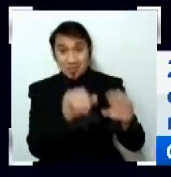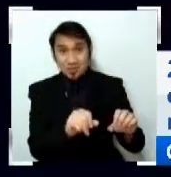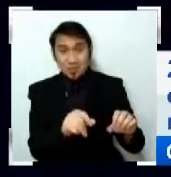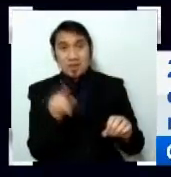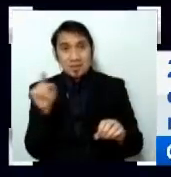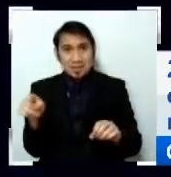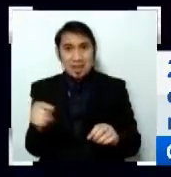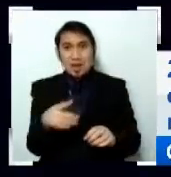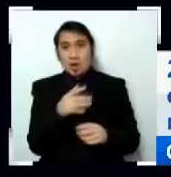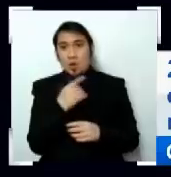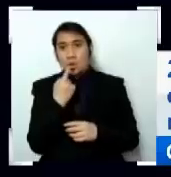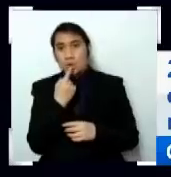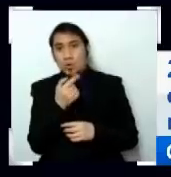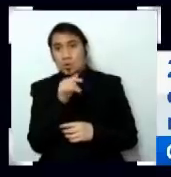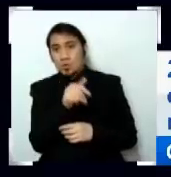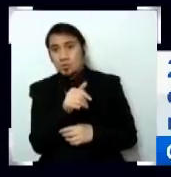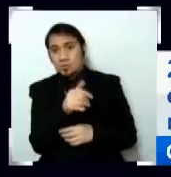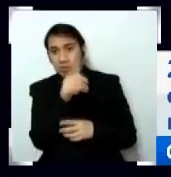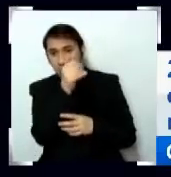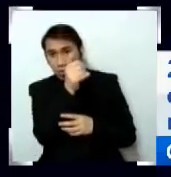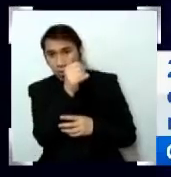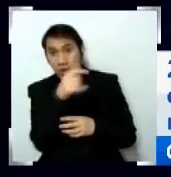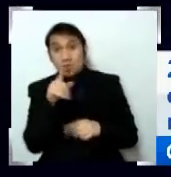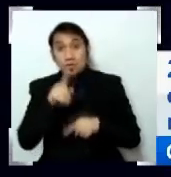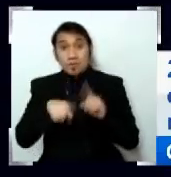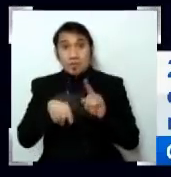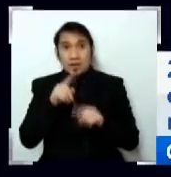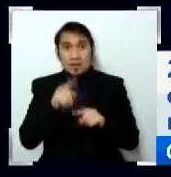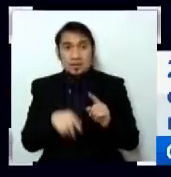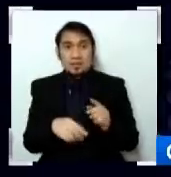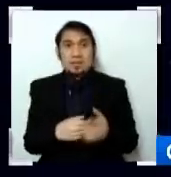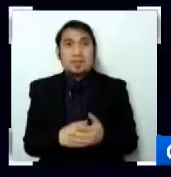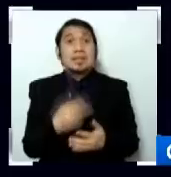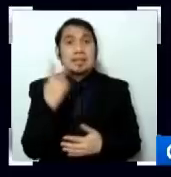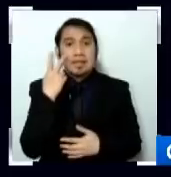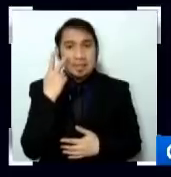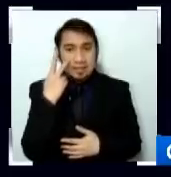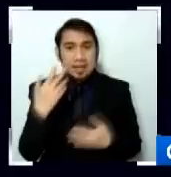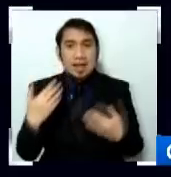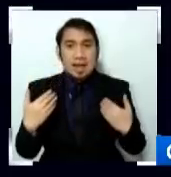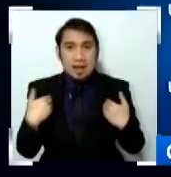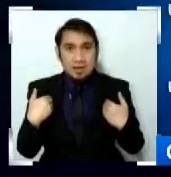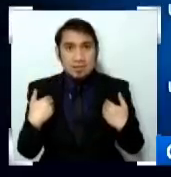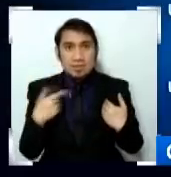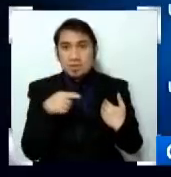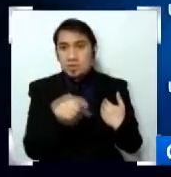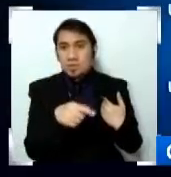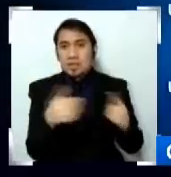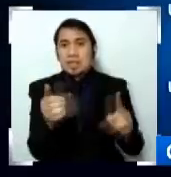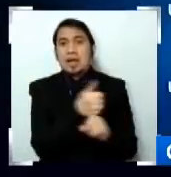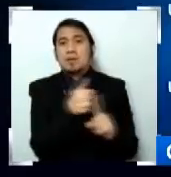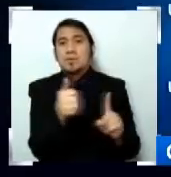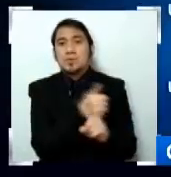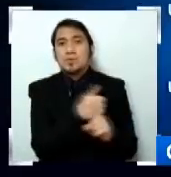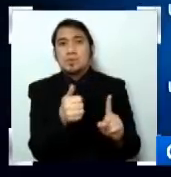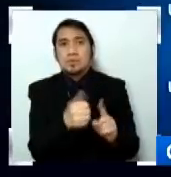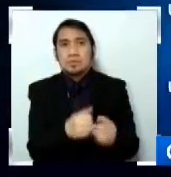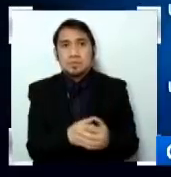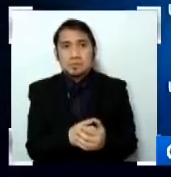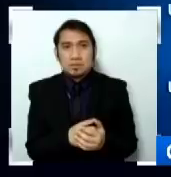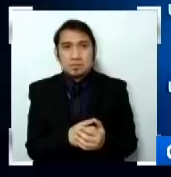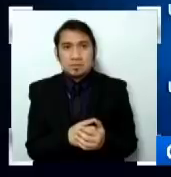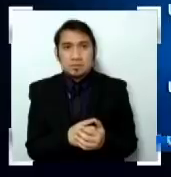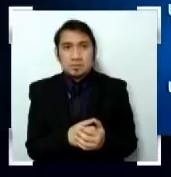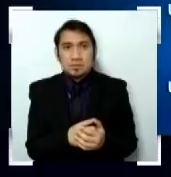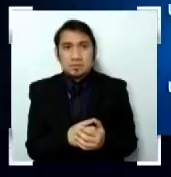na nagkataong naparaan sa lugar. Dito makikita na mas tila kinakawawa si Carlo. Ano sabi mo? Doon